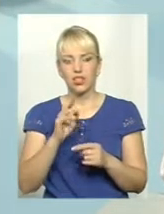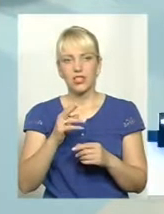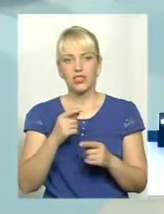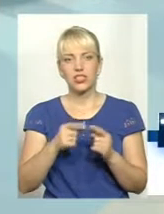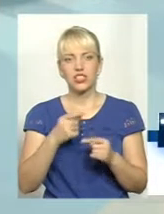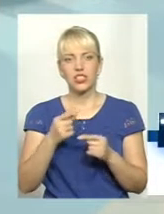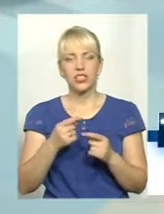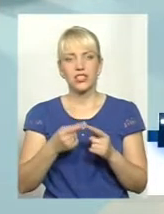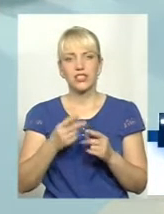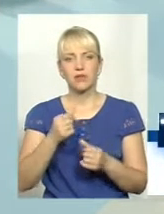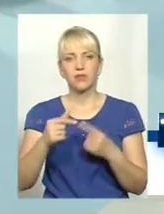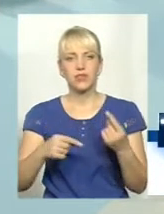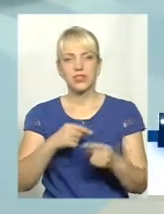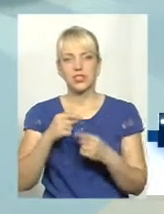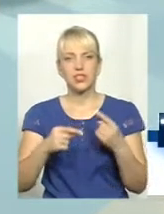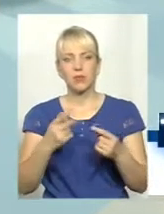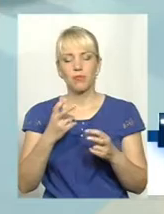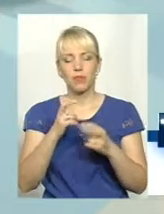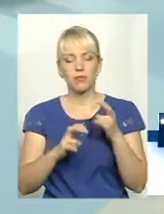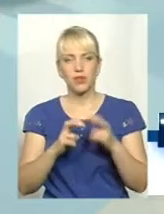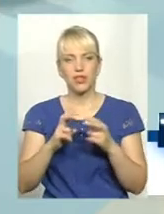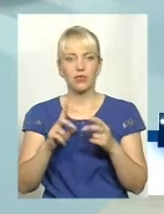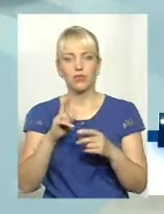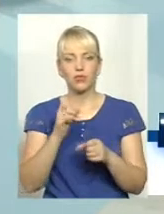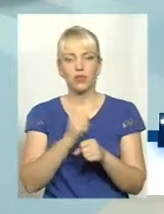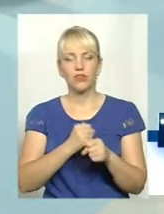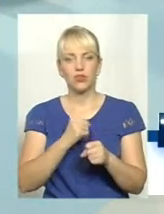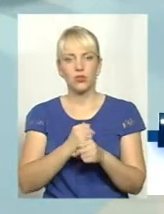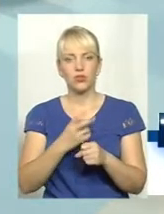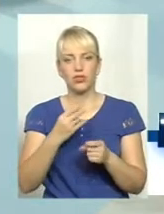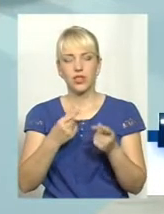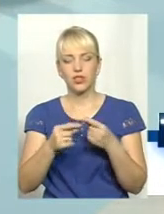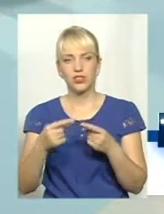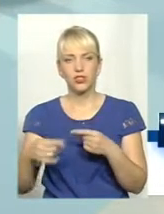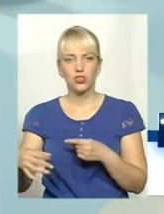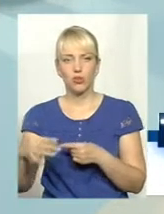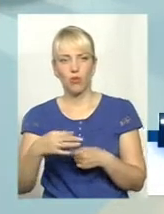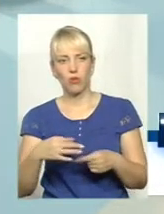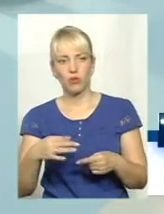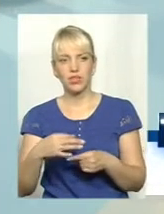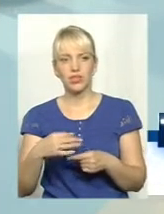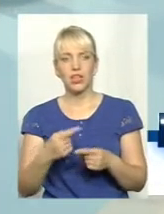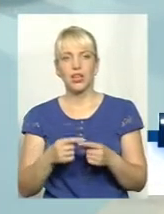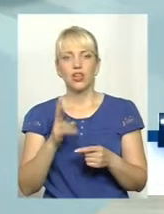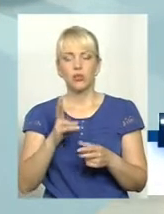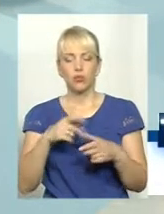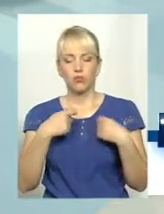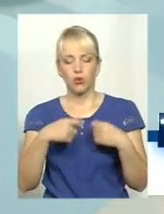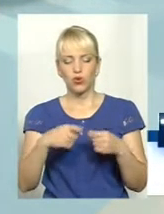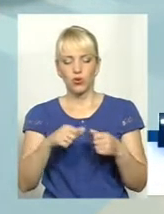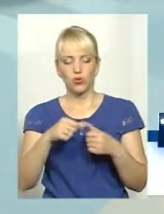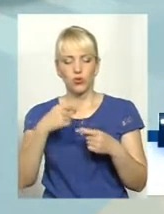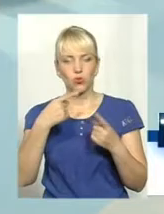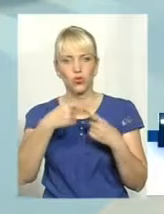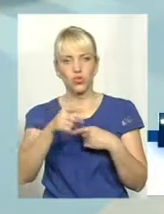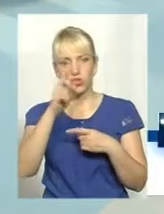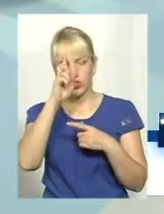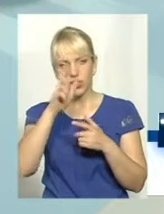були долучені до розробки самі підприємці, які експортують свої товари. Тобто, саме через них це брендування і піде в